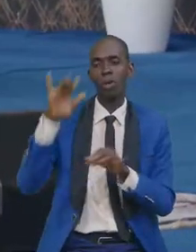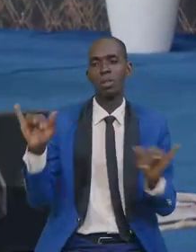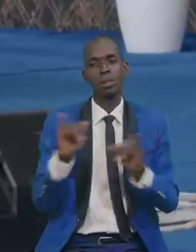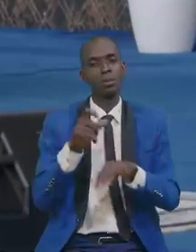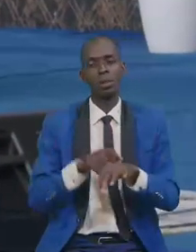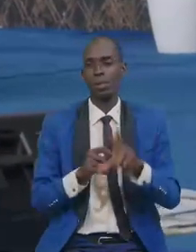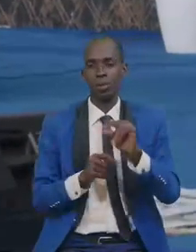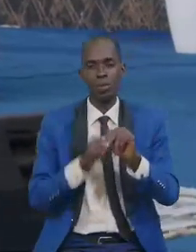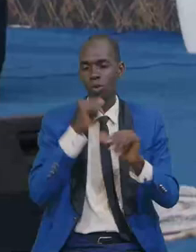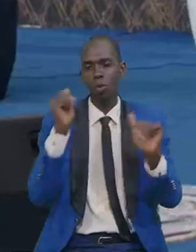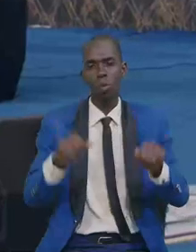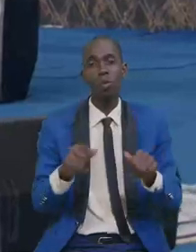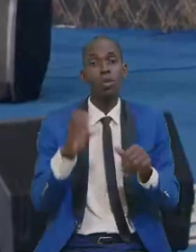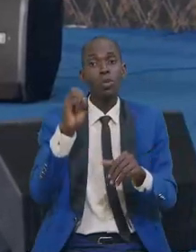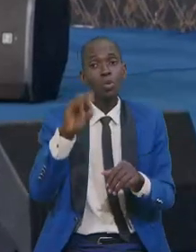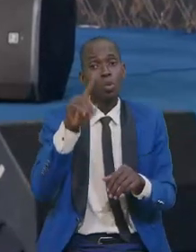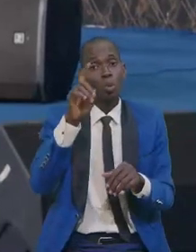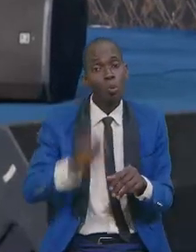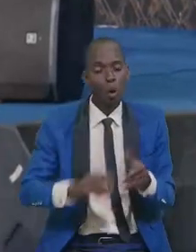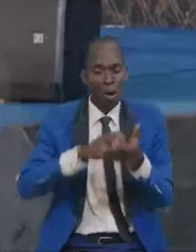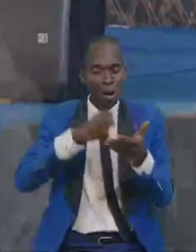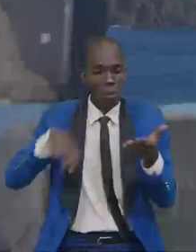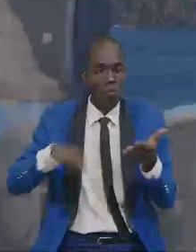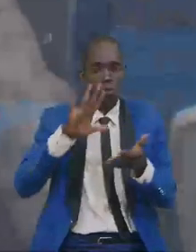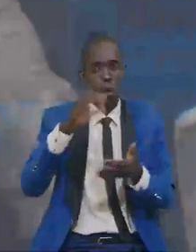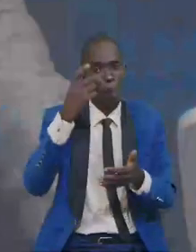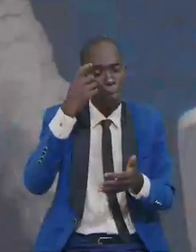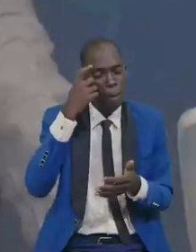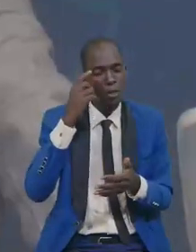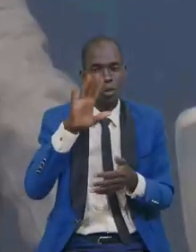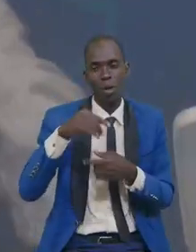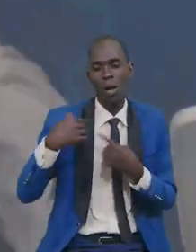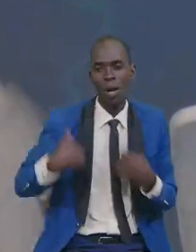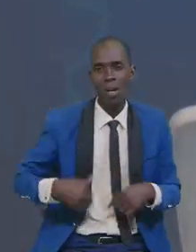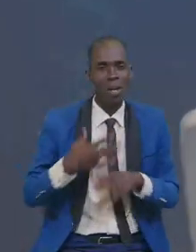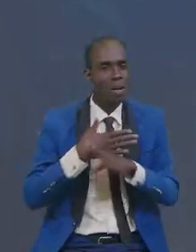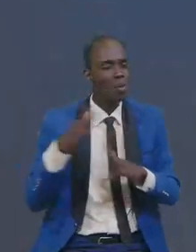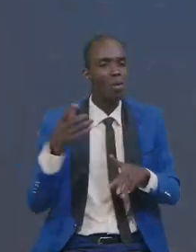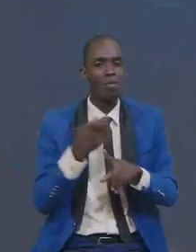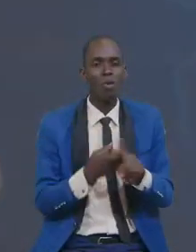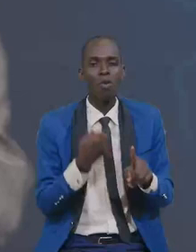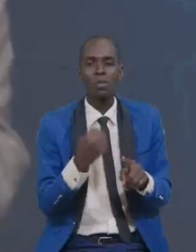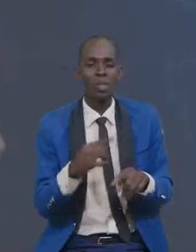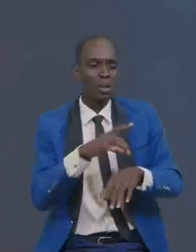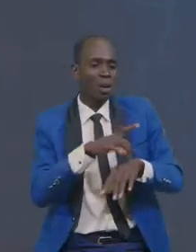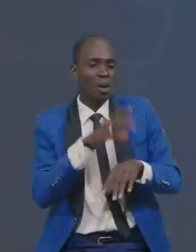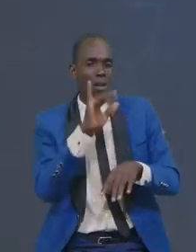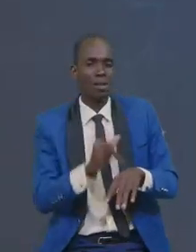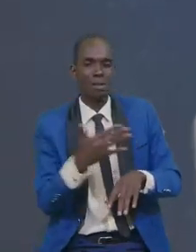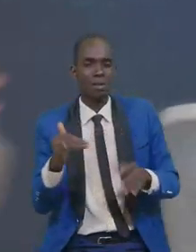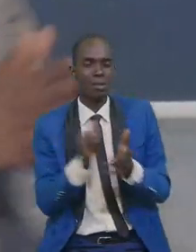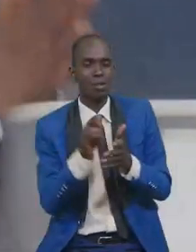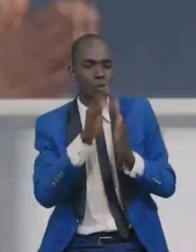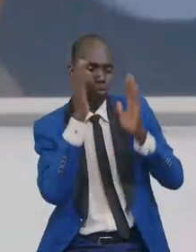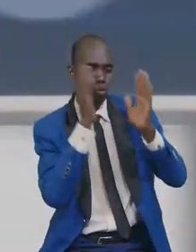devons déplacer nos cœurs, nos pensées et toutes choses que nous avons dans notre engagement et consécration, dévotion. Nous